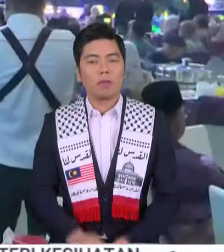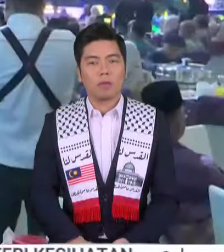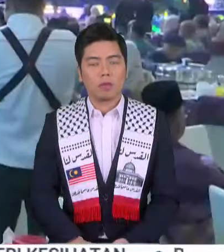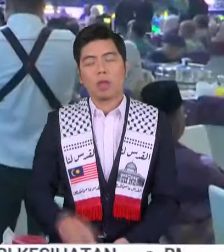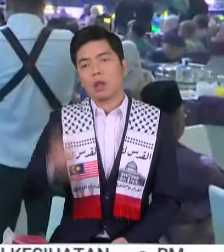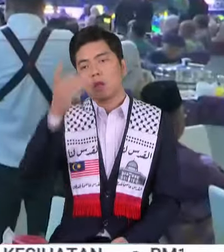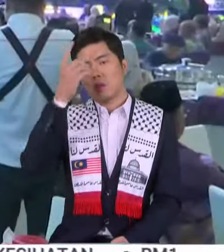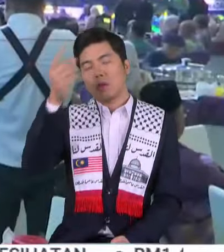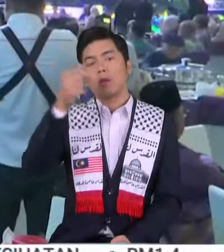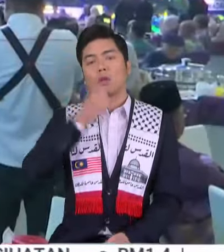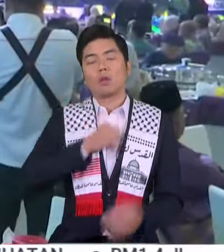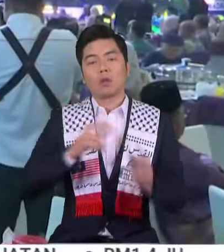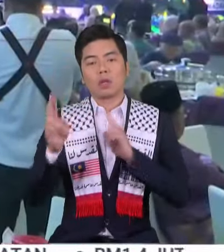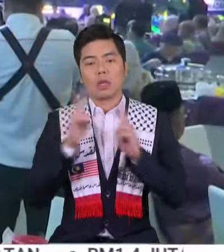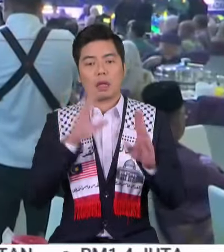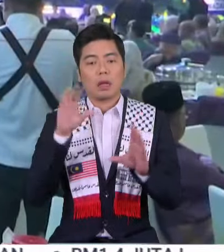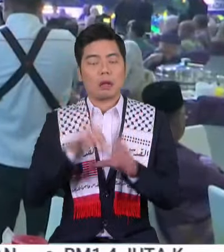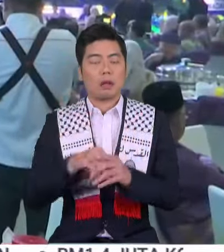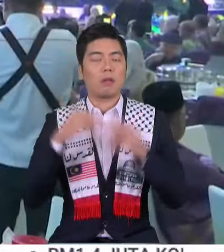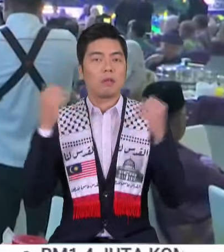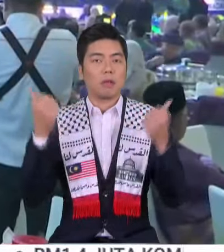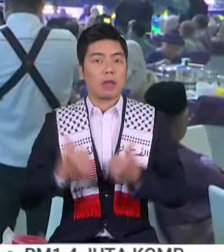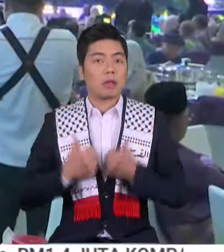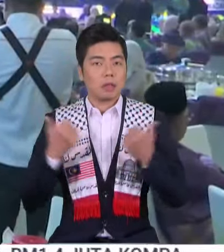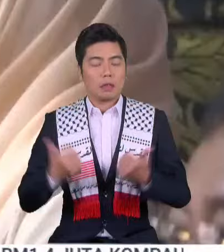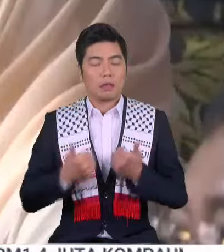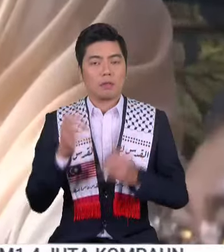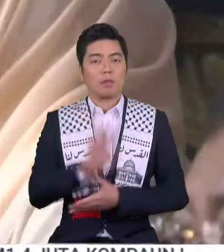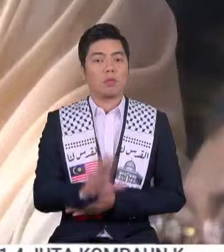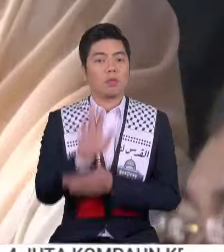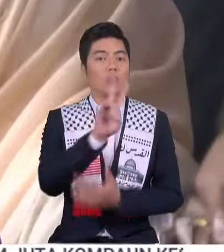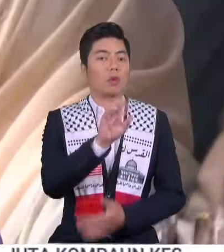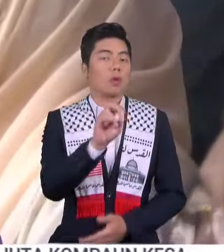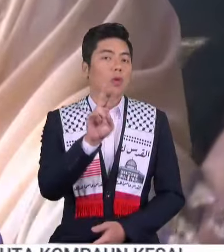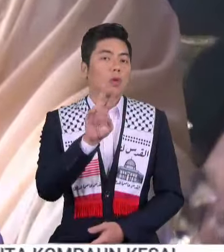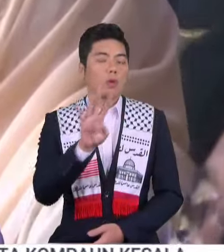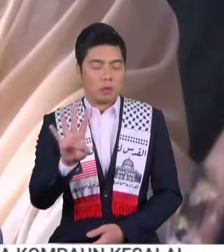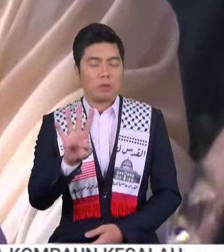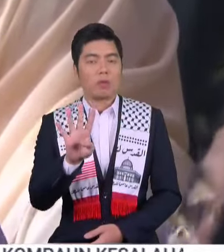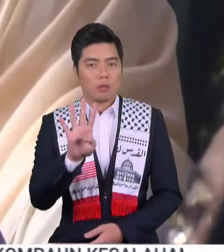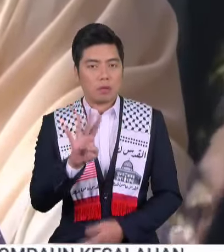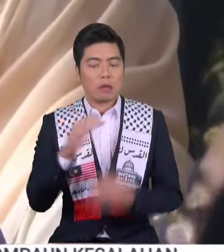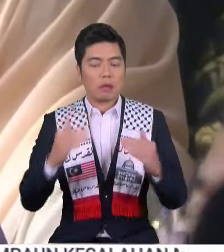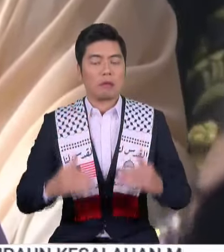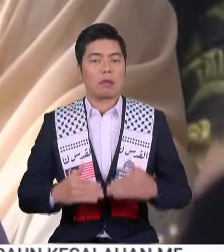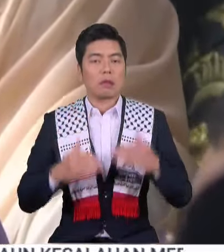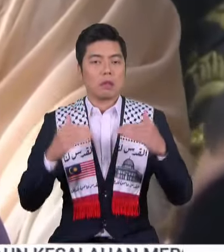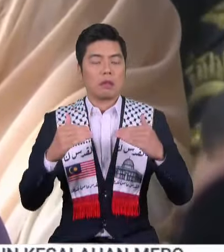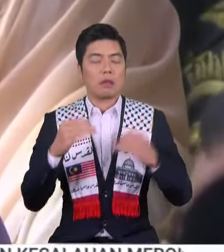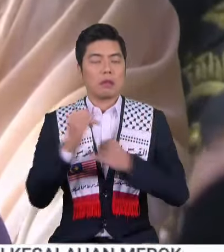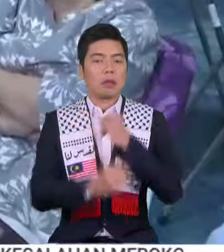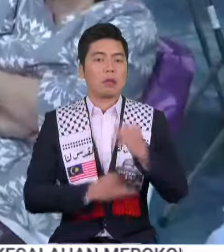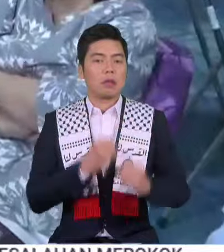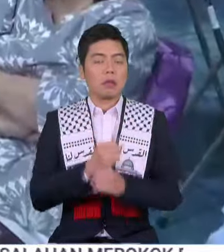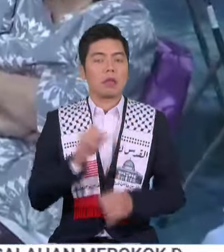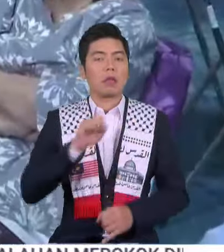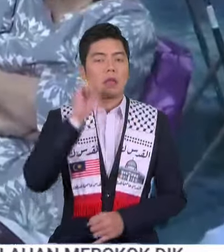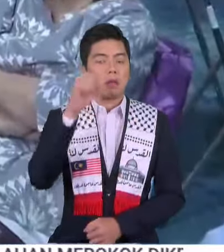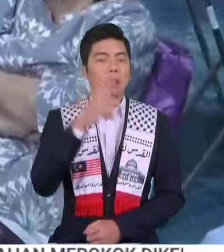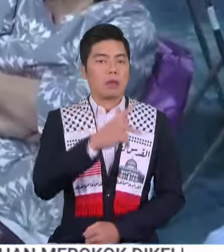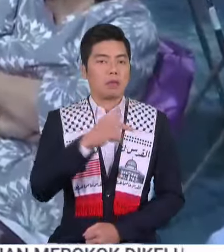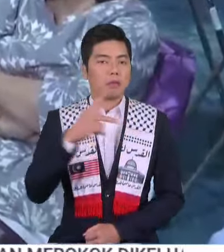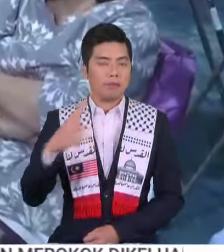Datuk Seri Anwar berucap demikian dalam Majlis Sambutan Aidilfitri Madani 2024 peringkat kebangsaan di Pusat Konvensyen Antarabangsa